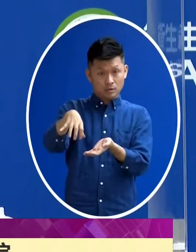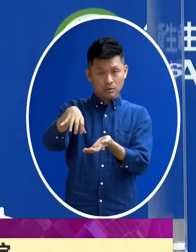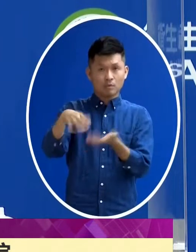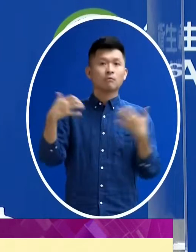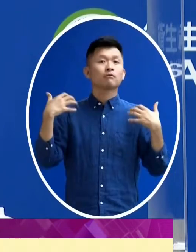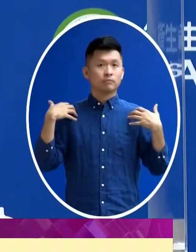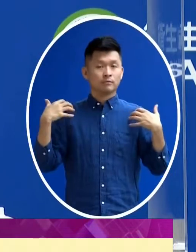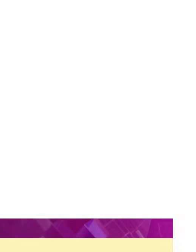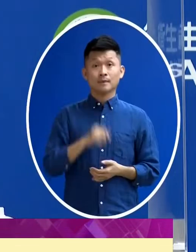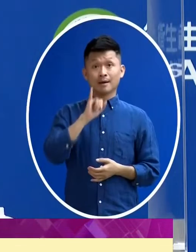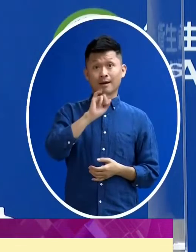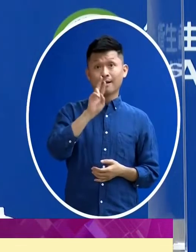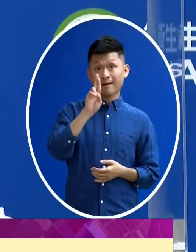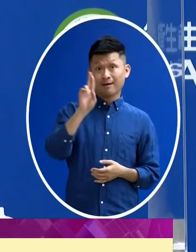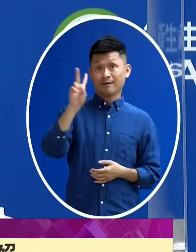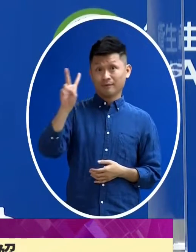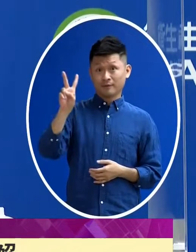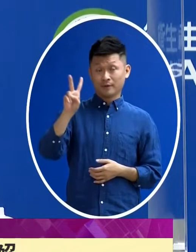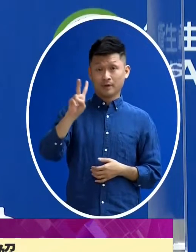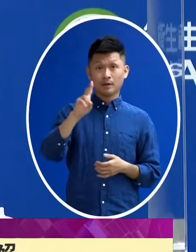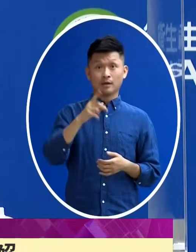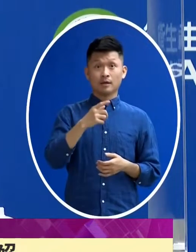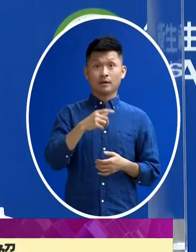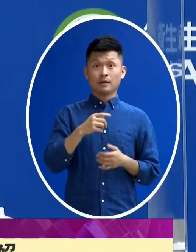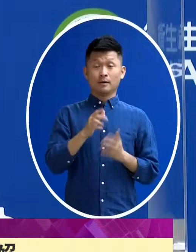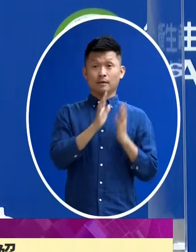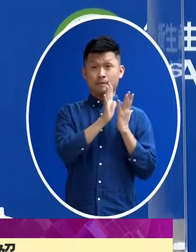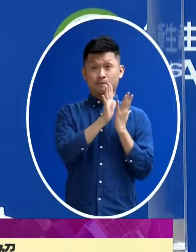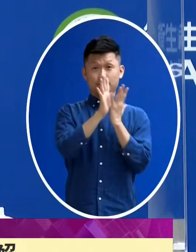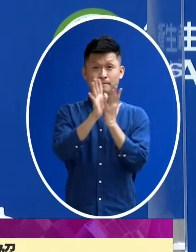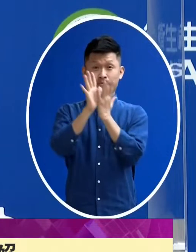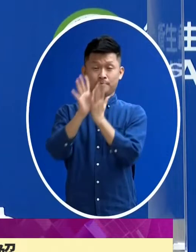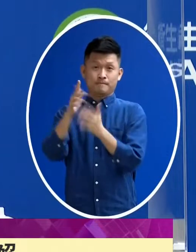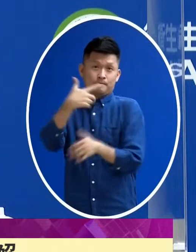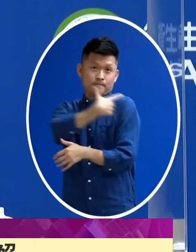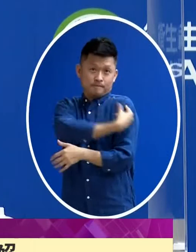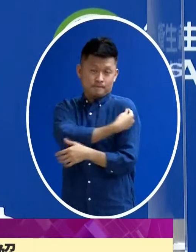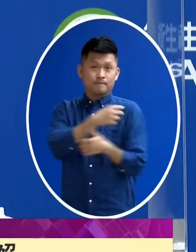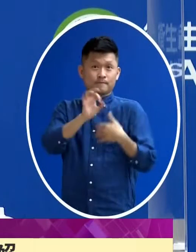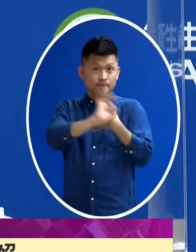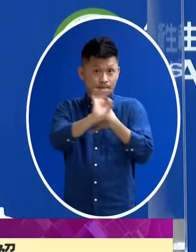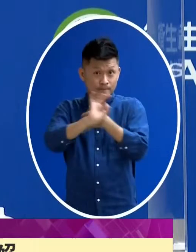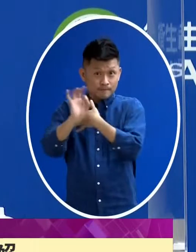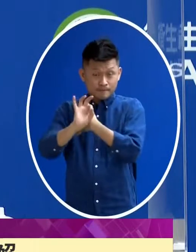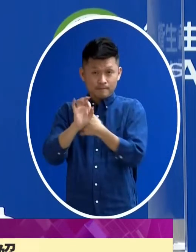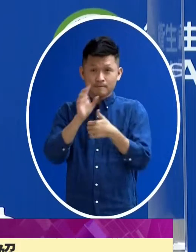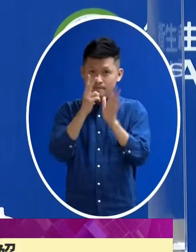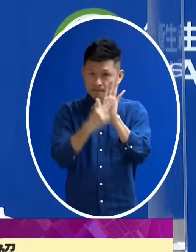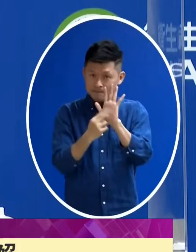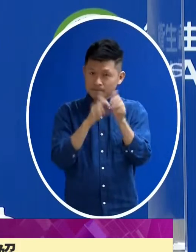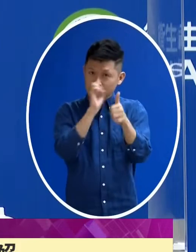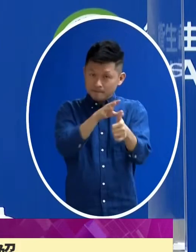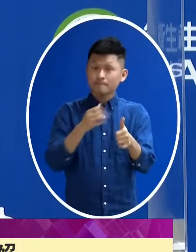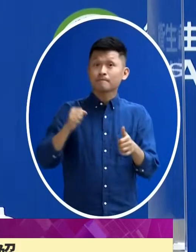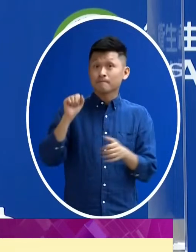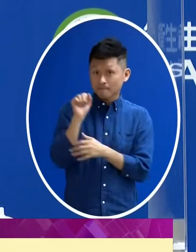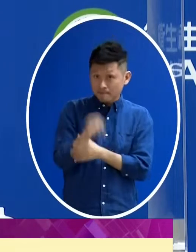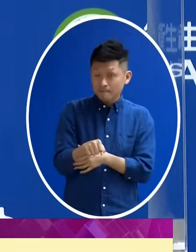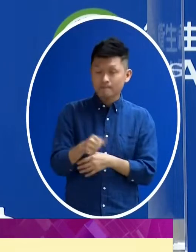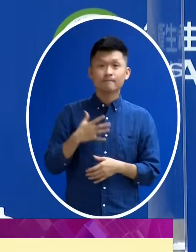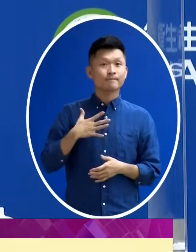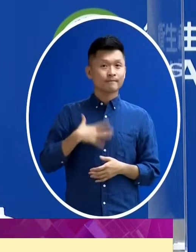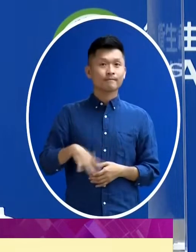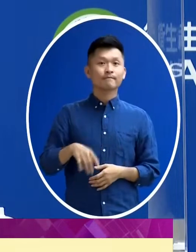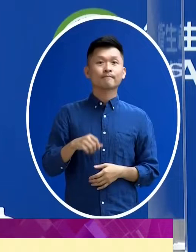进行相关的受试者进到里面去，那能够告知、同意、了解，然后甚至他要可